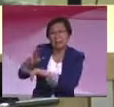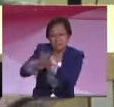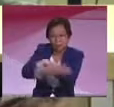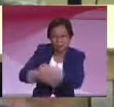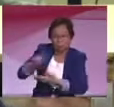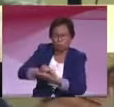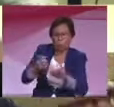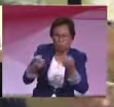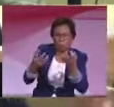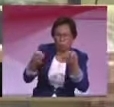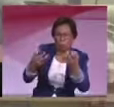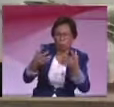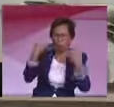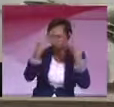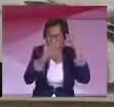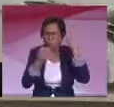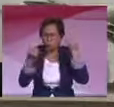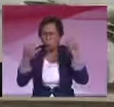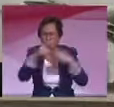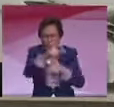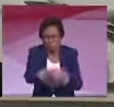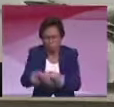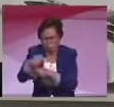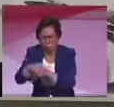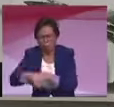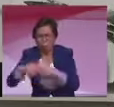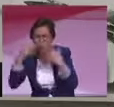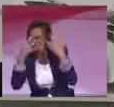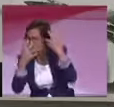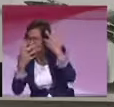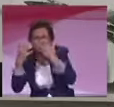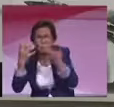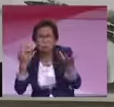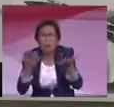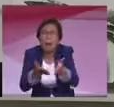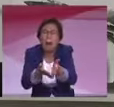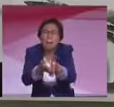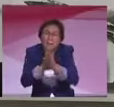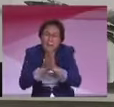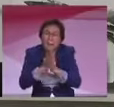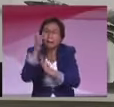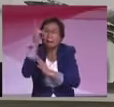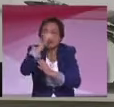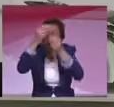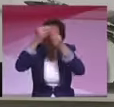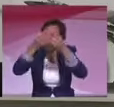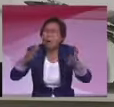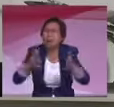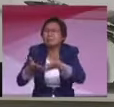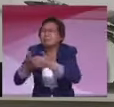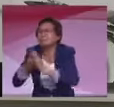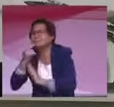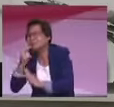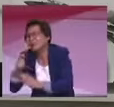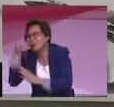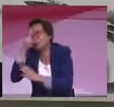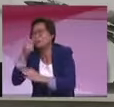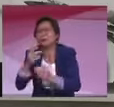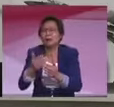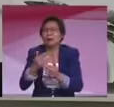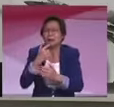ramai yang terkeliru, ya, terkeliru apabila meminta kerajaan mengumumkan sekatan jalan raya,